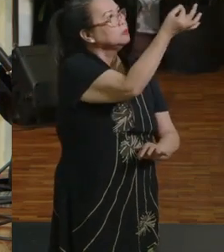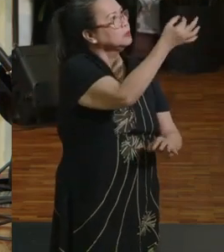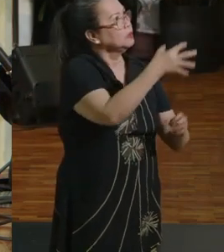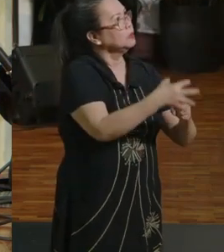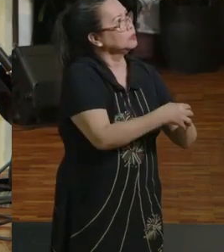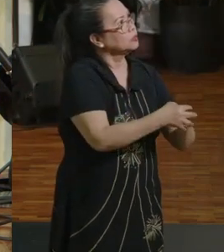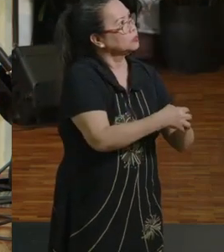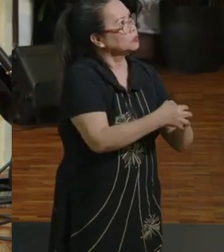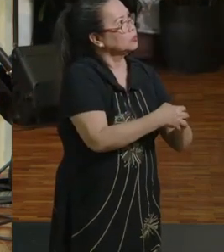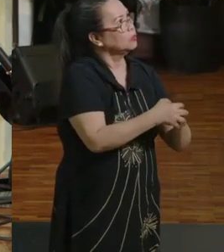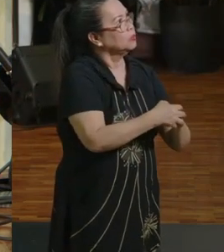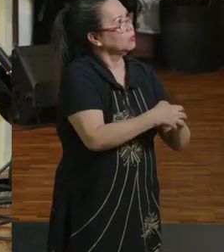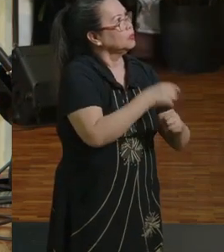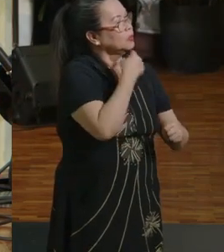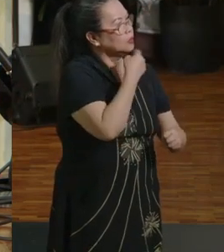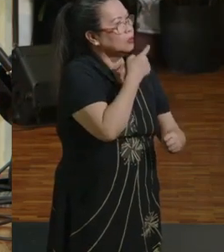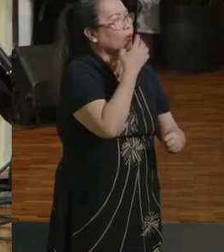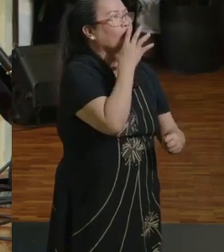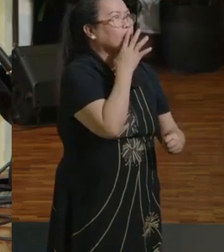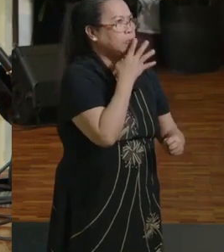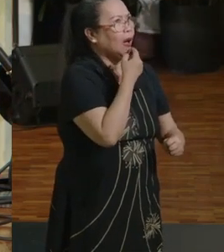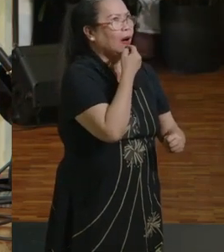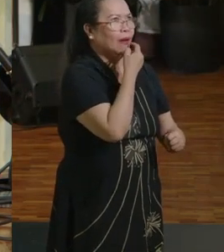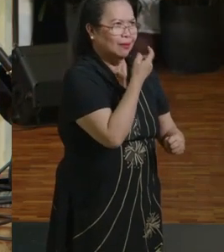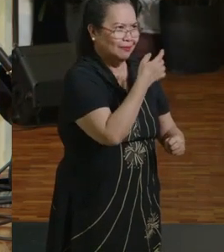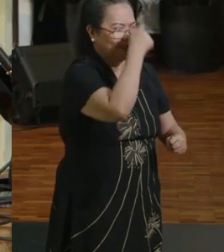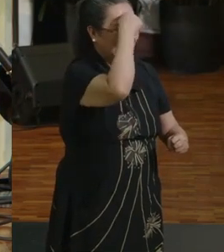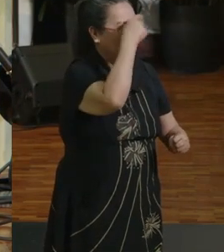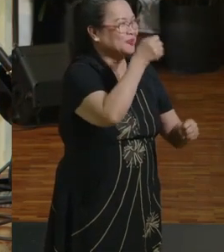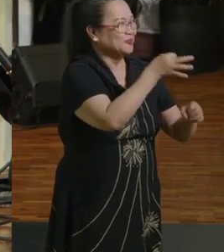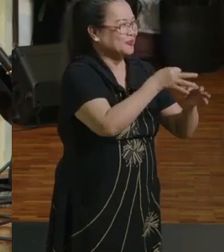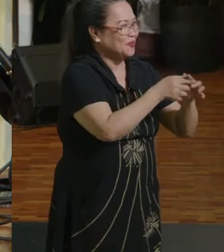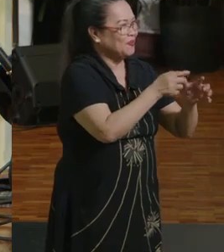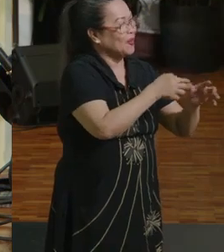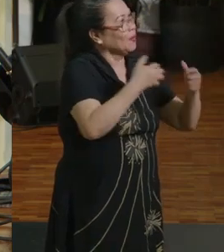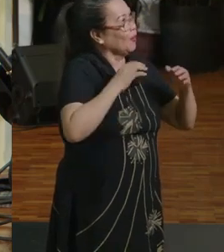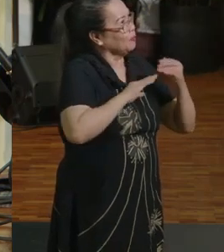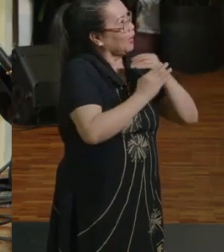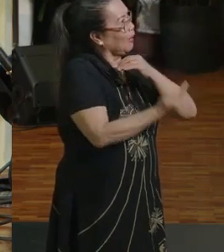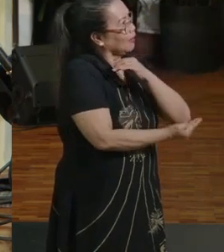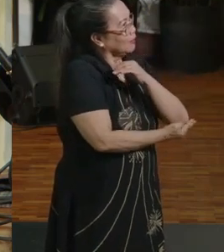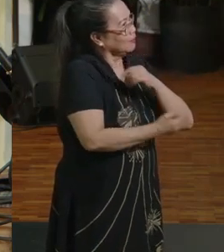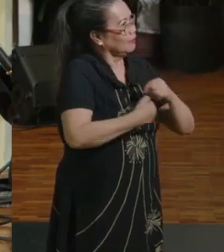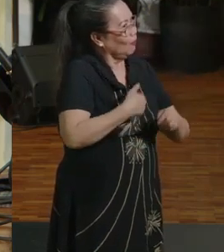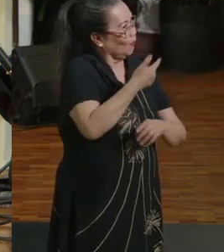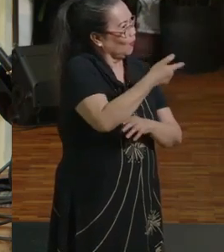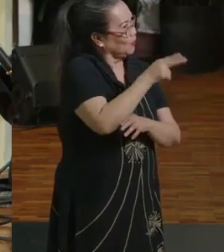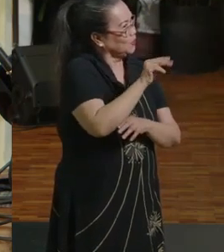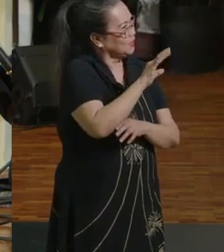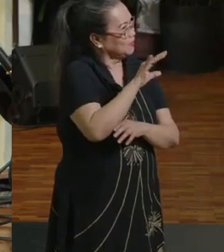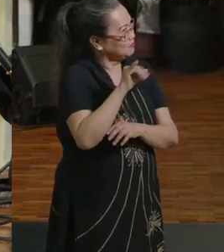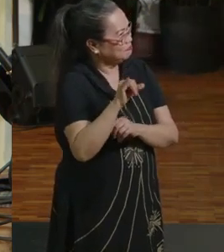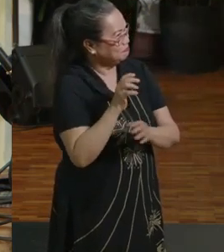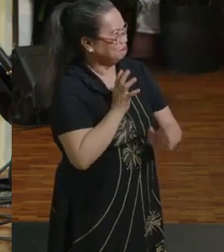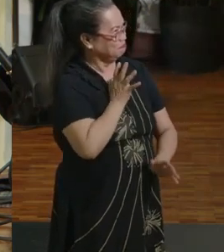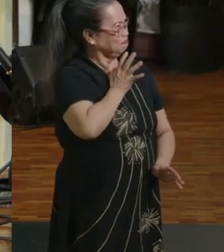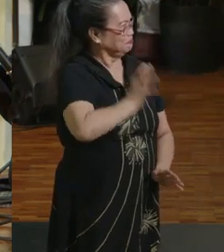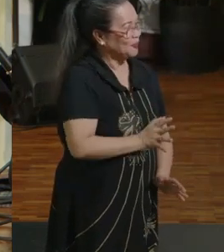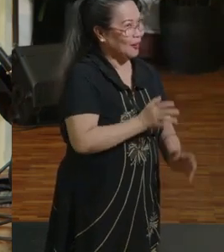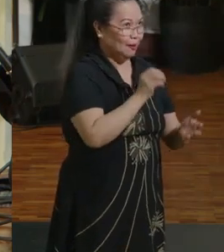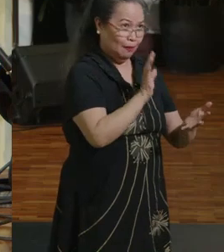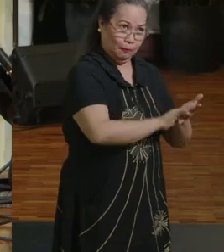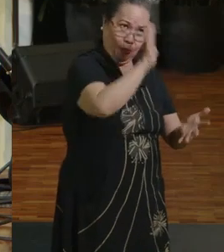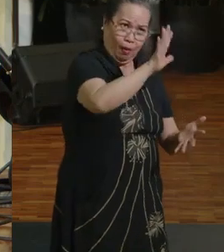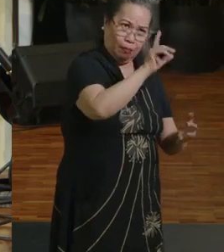sapatos niya ay Manolo Blahnik, no? Ang kanyang bag ay Gucci, no? Na ang presyo